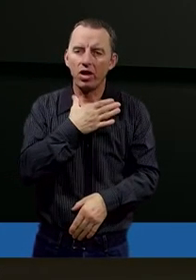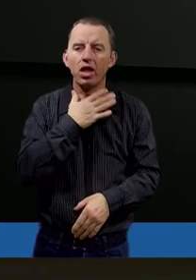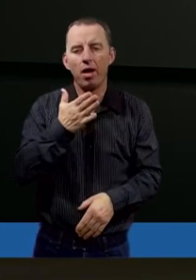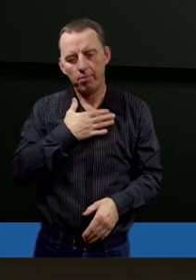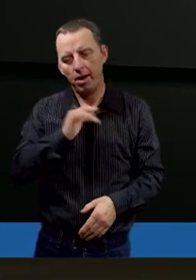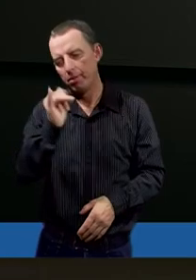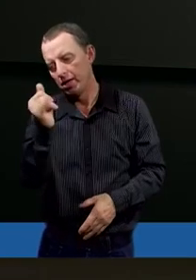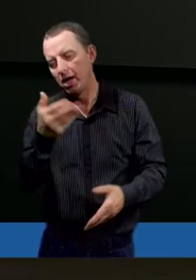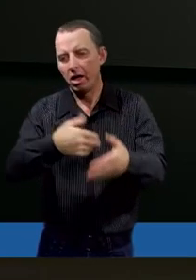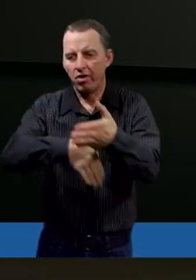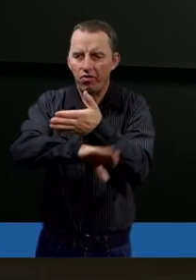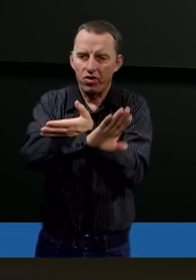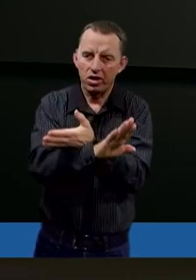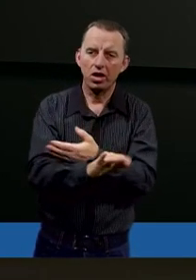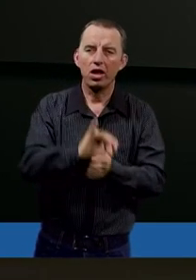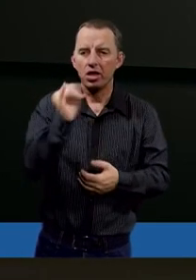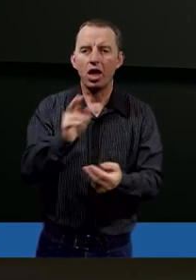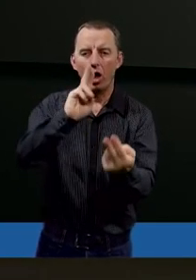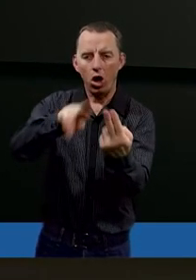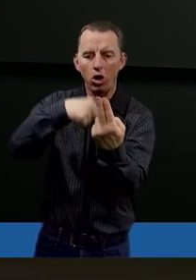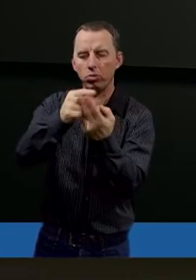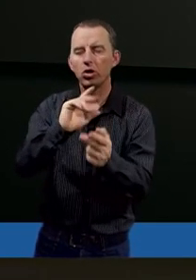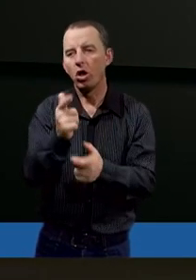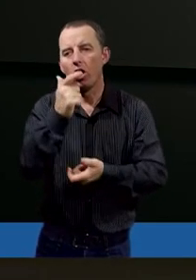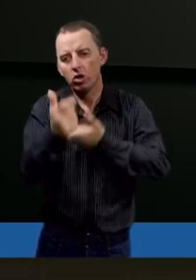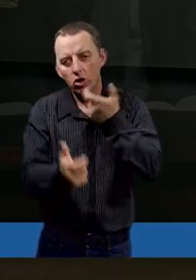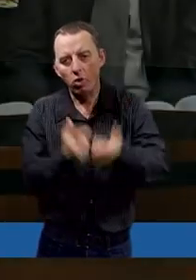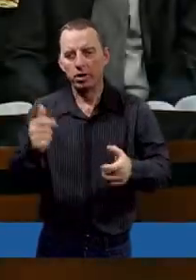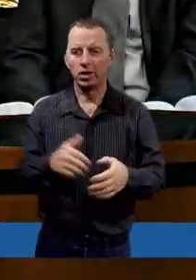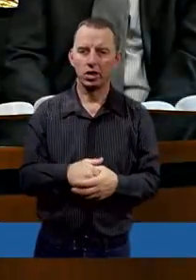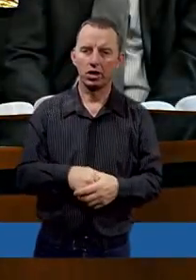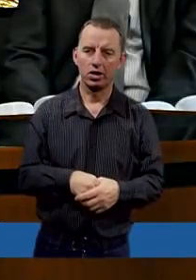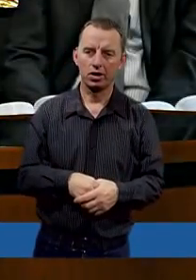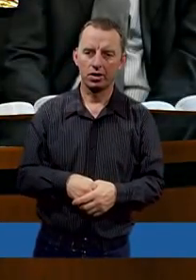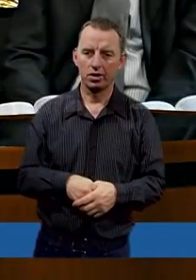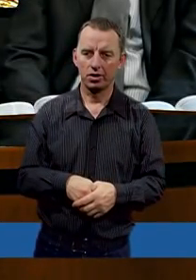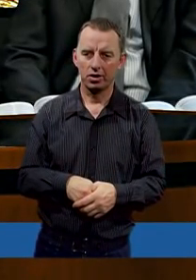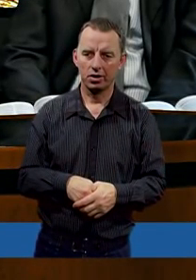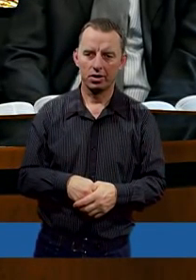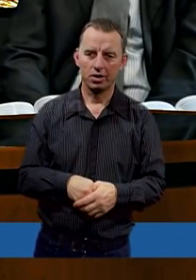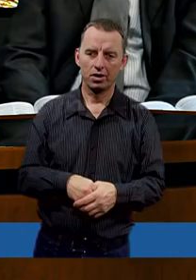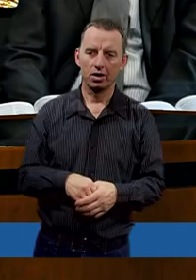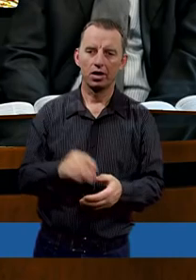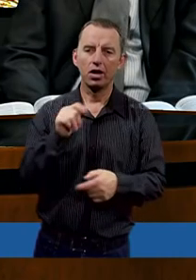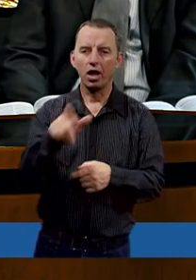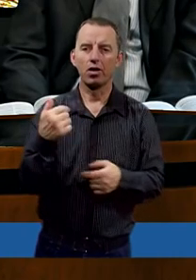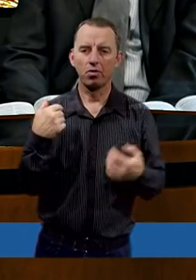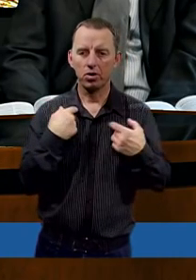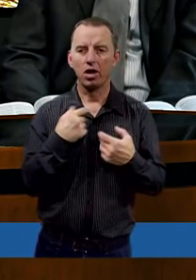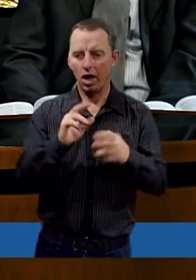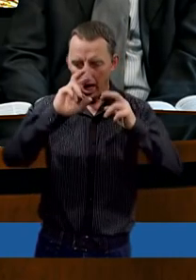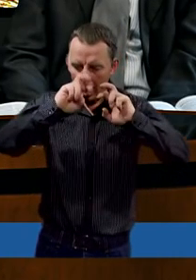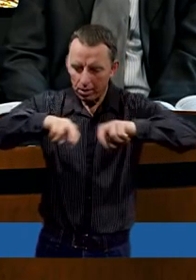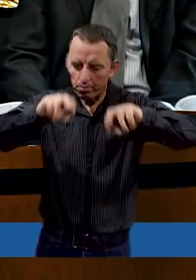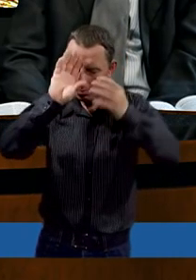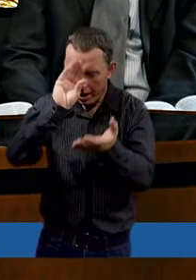jakieś wyjście? Jakąś odpowiedź, co zrobić? Znaczy na pewnym poletku możemy